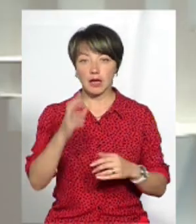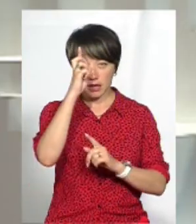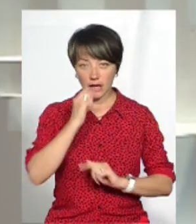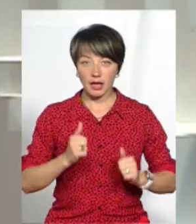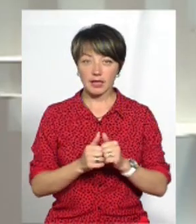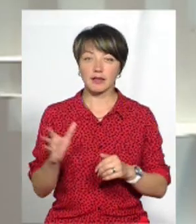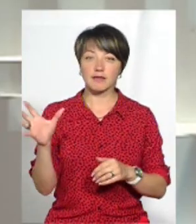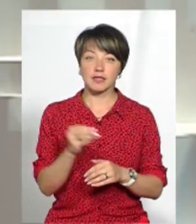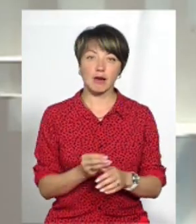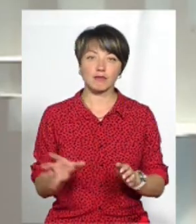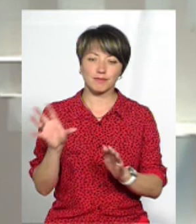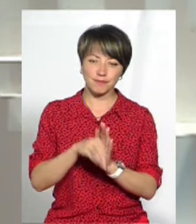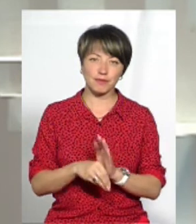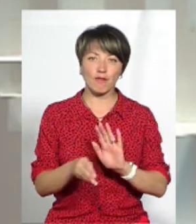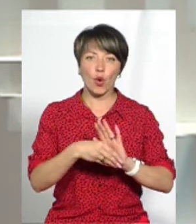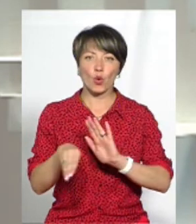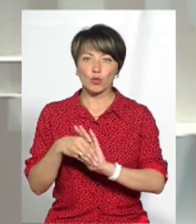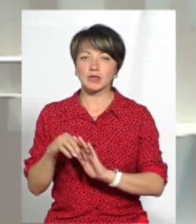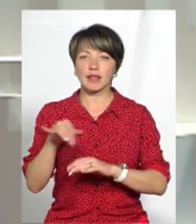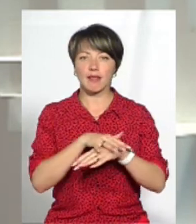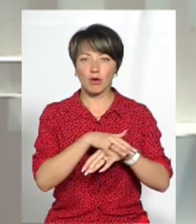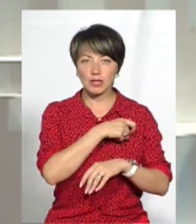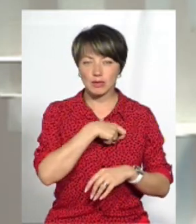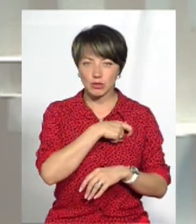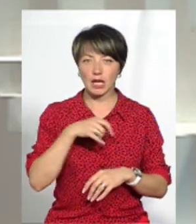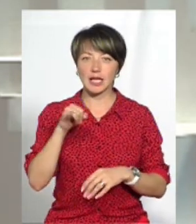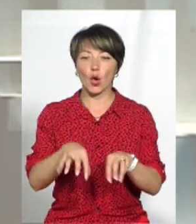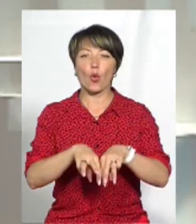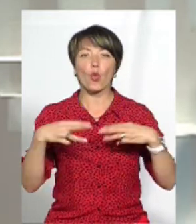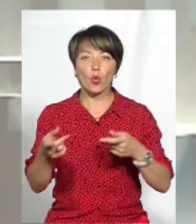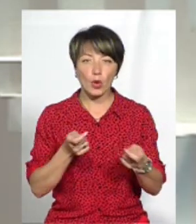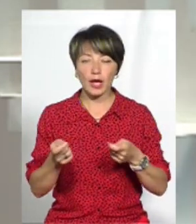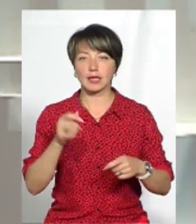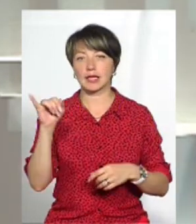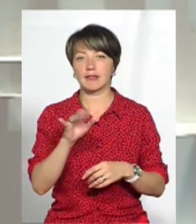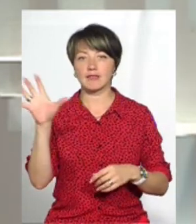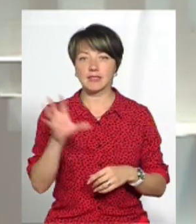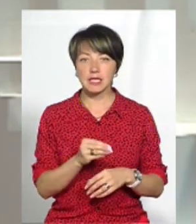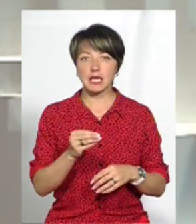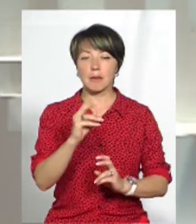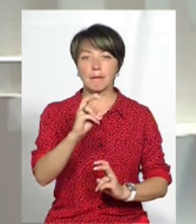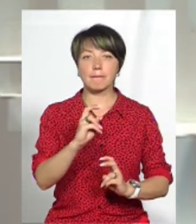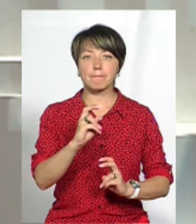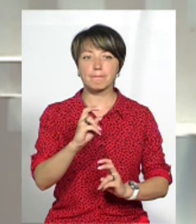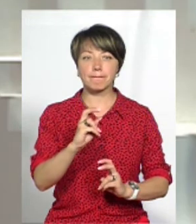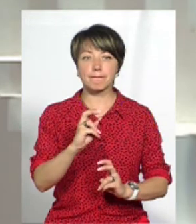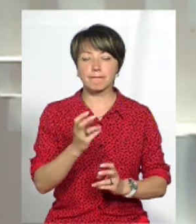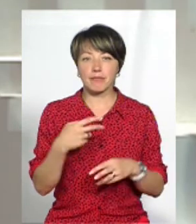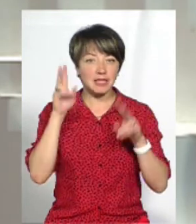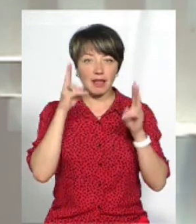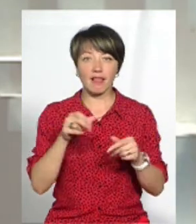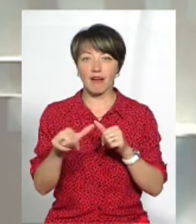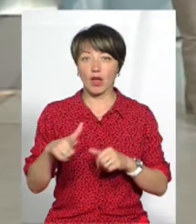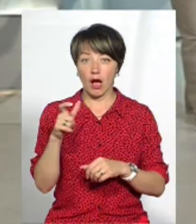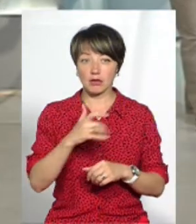країна вся погрязла в корупції, в тому числі і народні депутати, і уряд, і всі підприємства. Візьмемо тільки